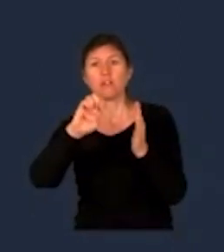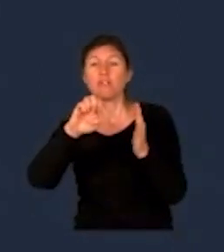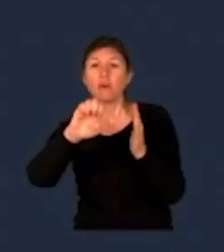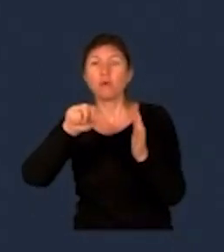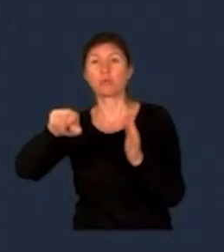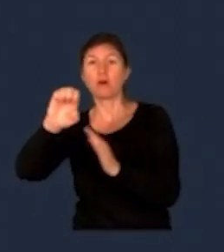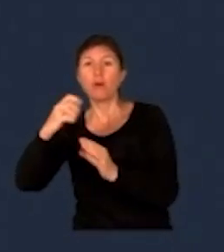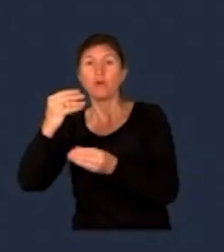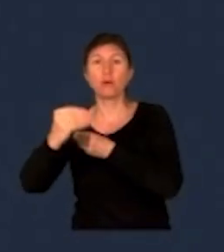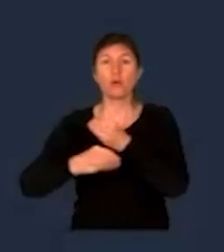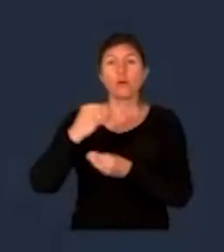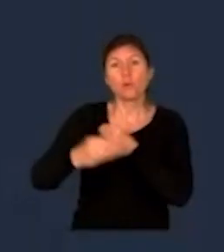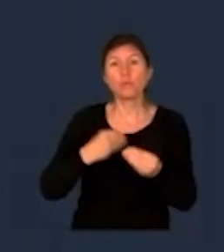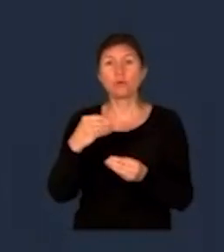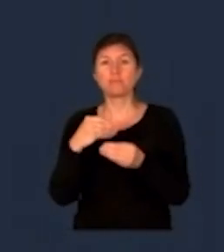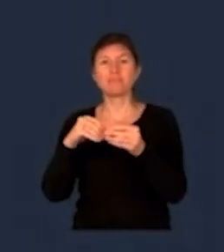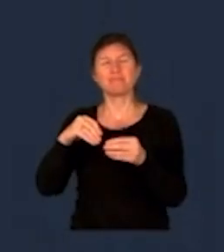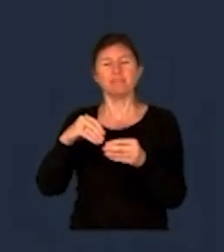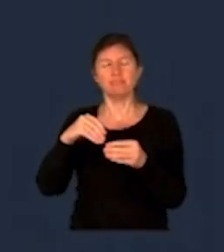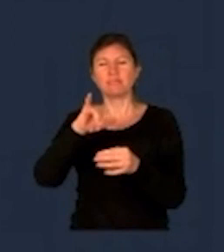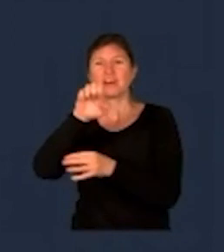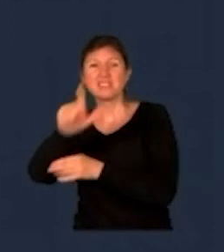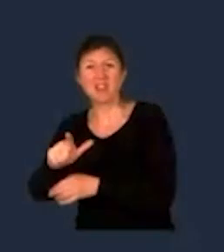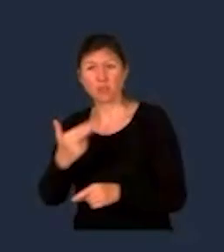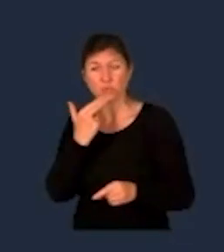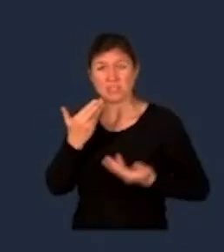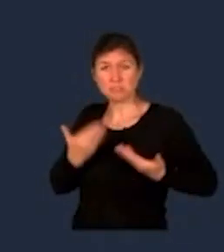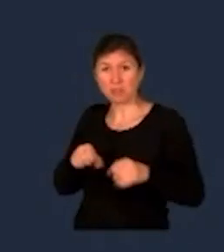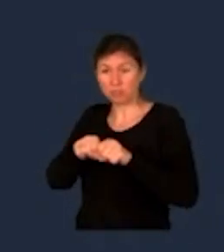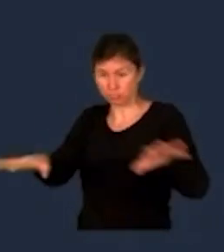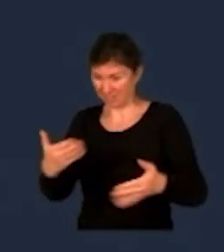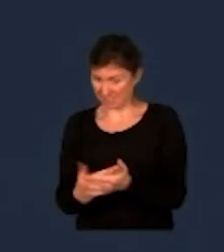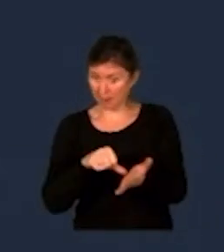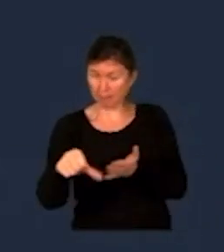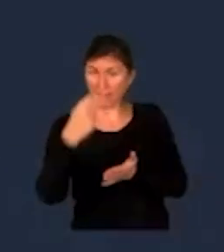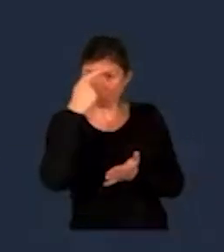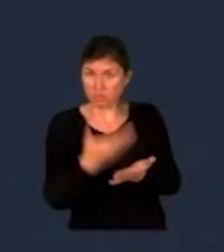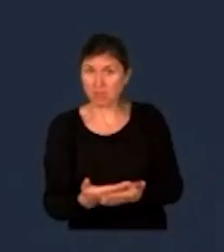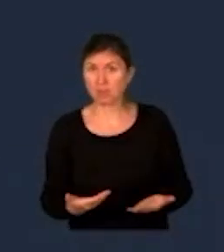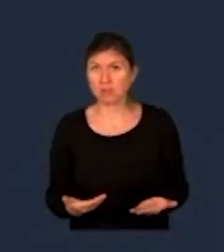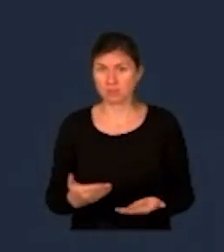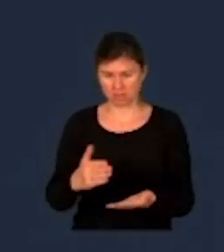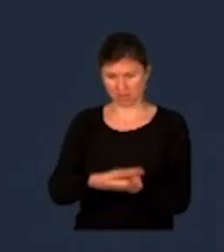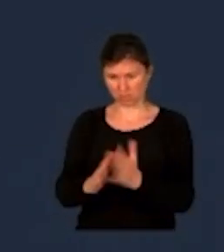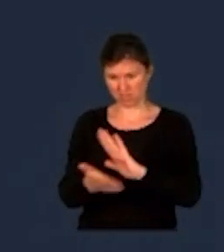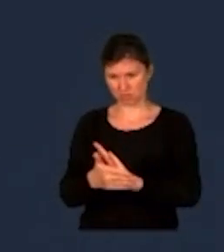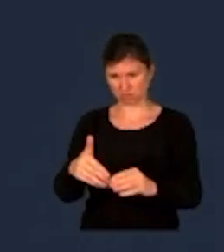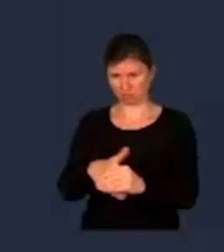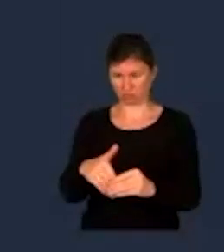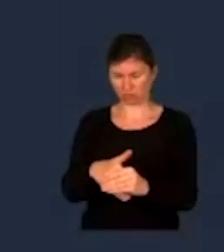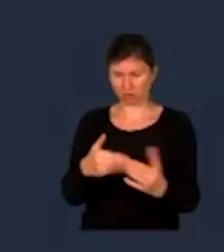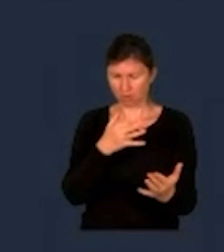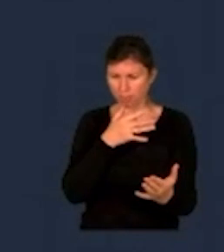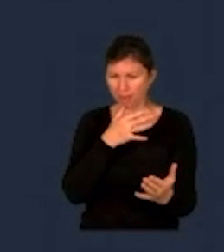je passerai à notre assemblée les seconds inventés par cette association qui réalise l'exploit d'associer le mauvais goût et le point médian